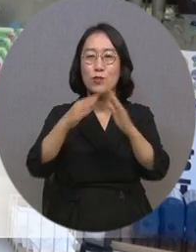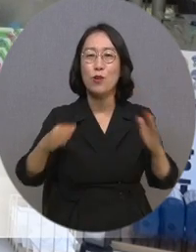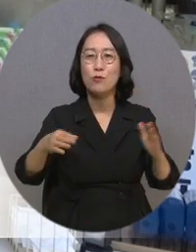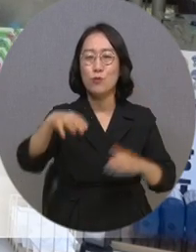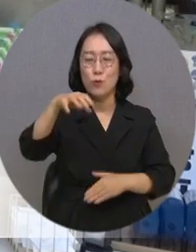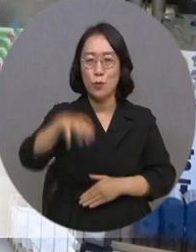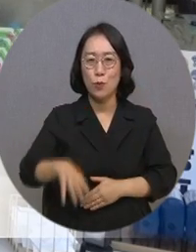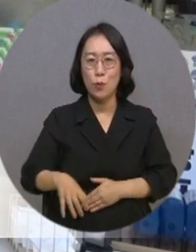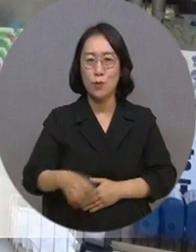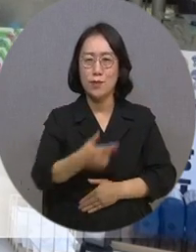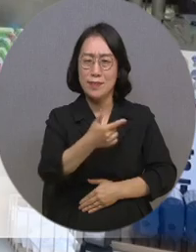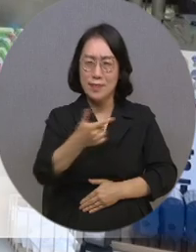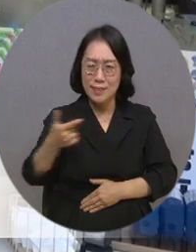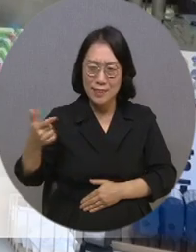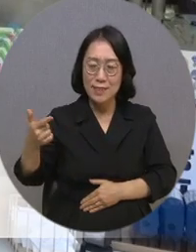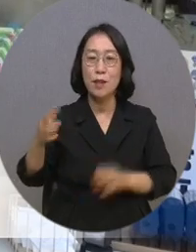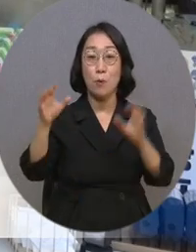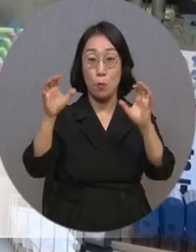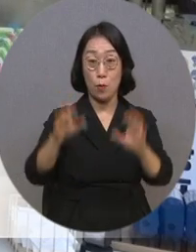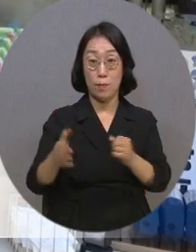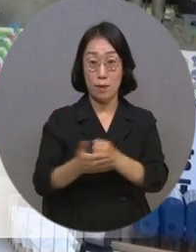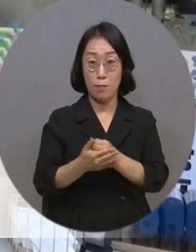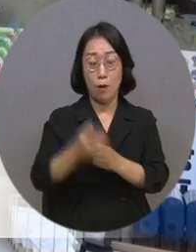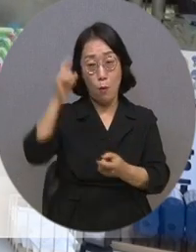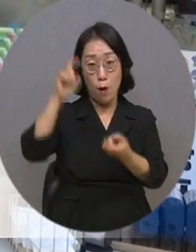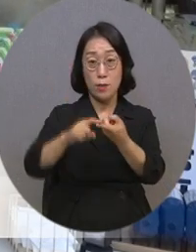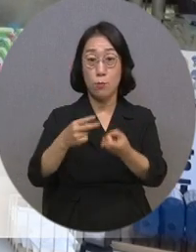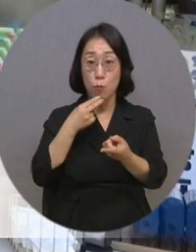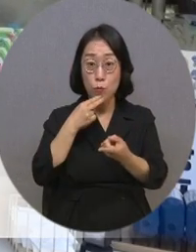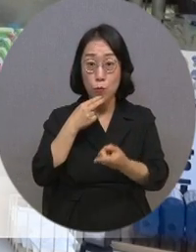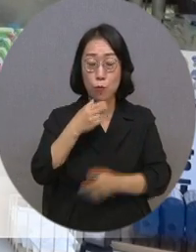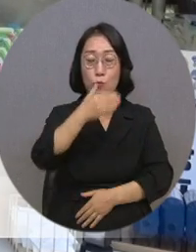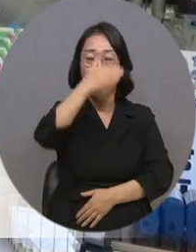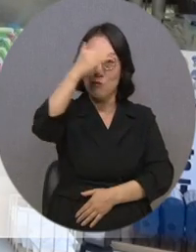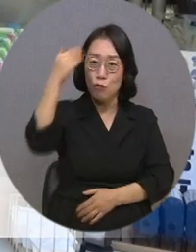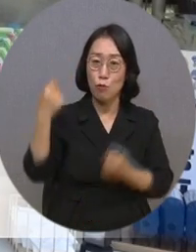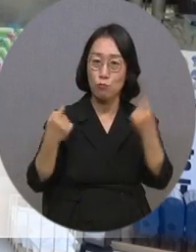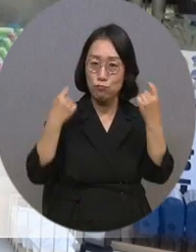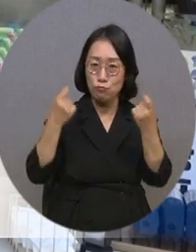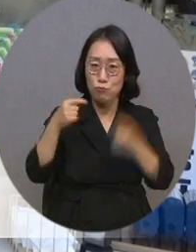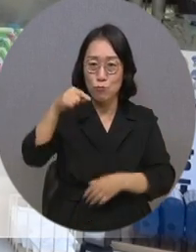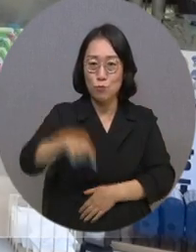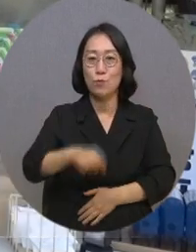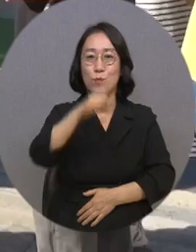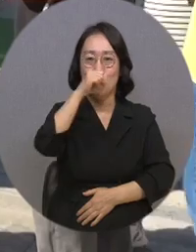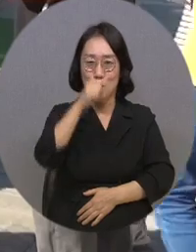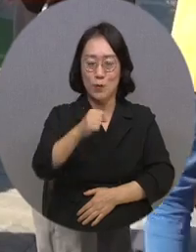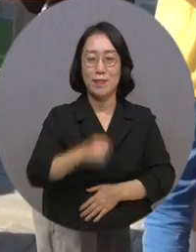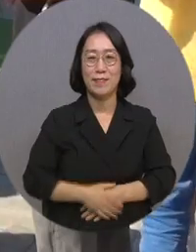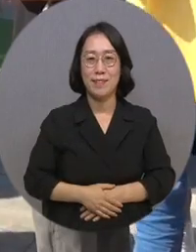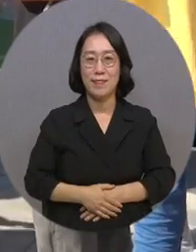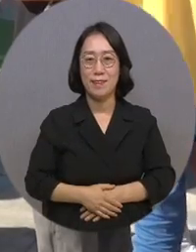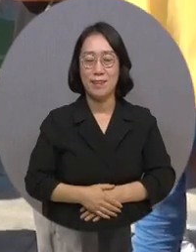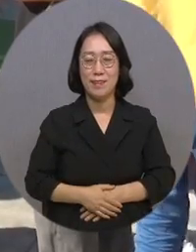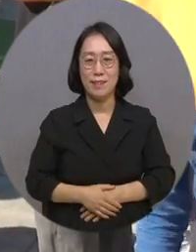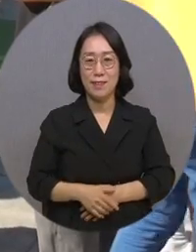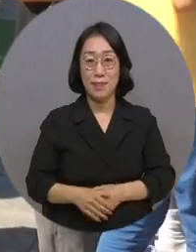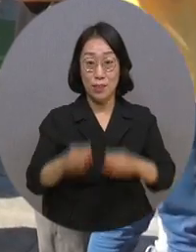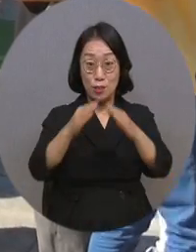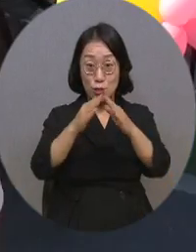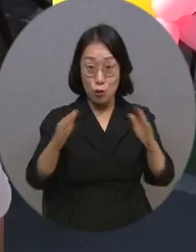큰 행사니까, 책에 관심이 없었던 분들도 한번 나들이 하셨으면 너무 좋을 것 같습니다. 특히 이번